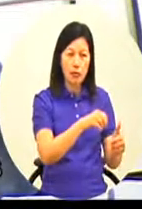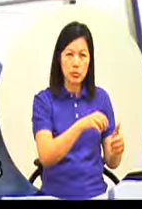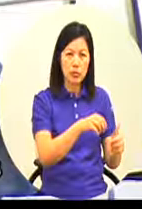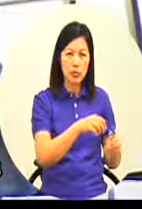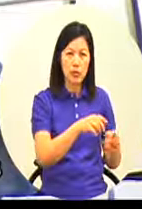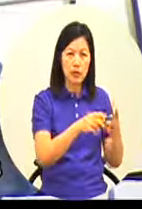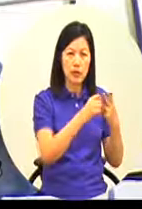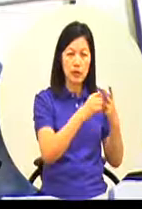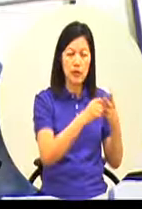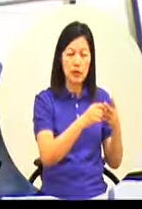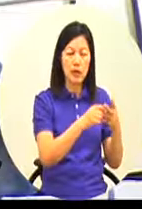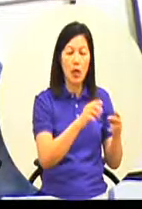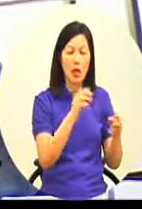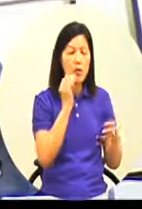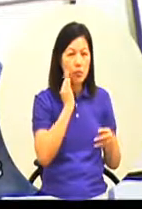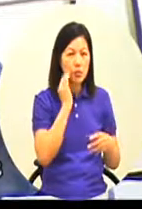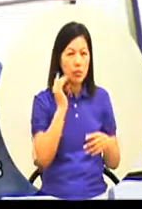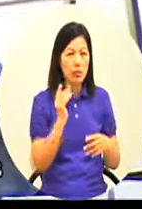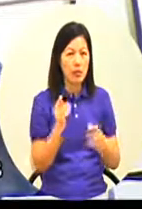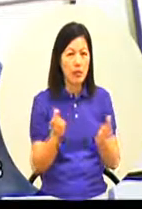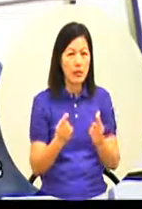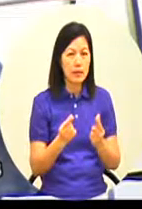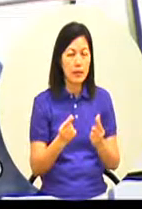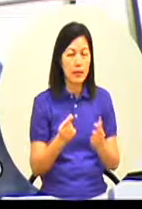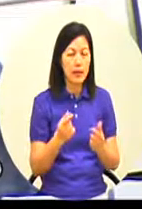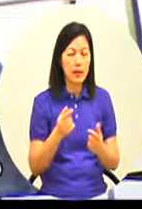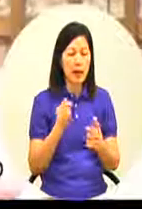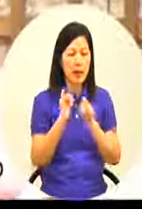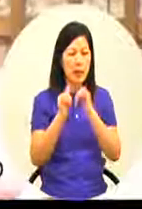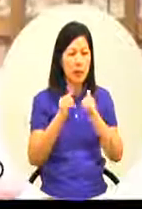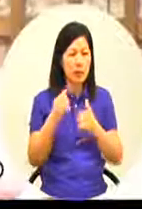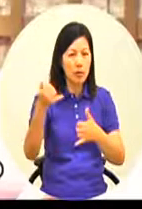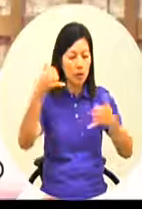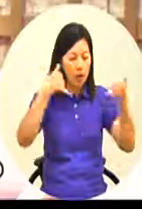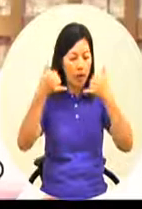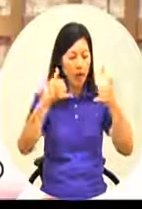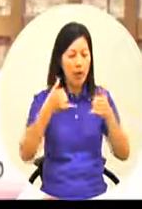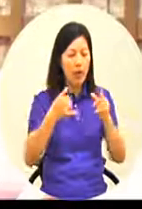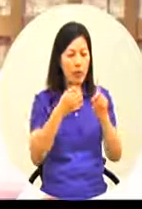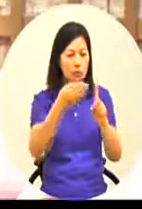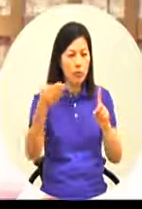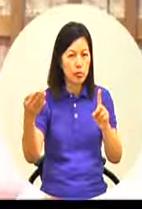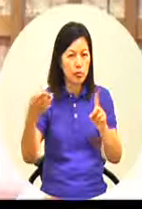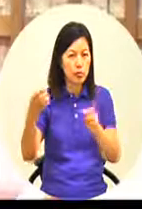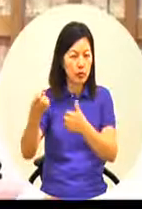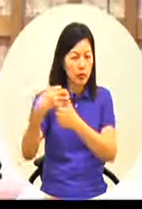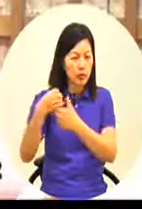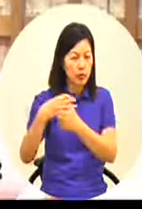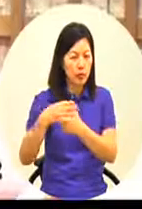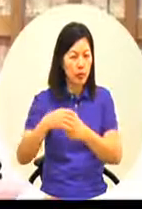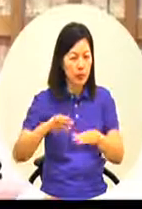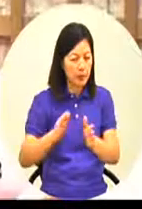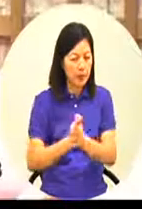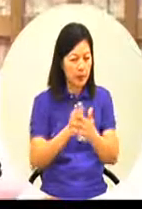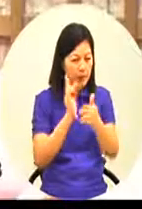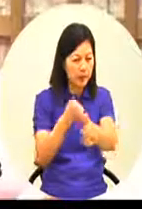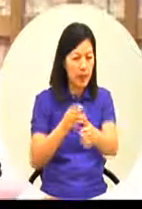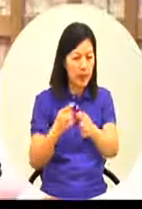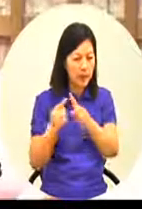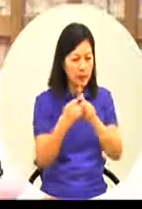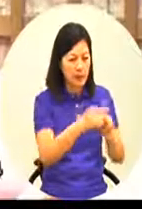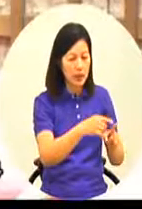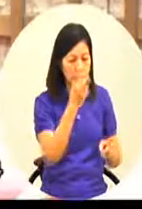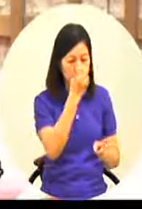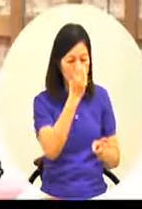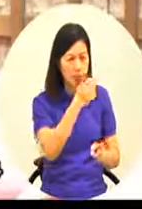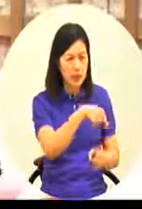养。 对，如果说有民，像我们也常接到民众跟我们反映，或是1999。那我们会立即会派人去现场了解，又